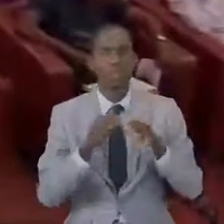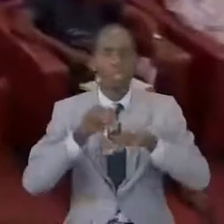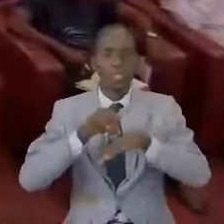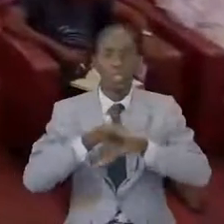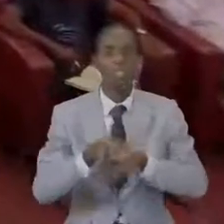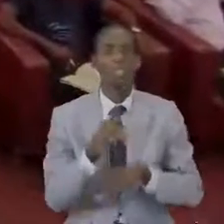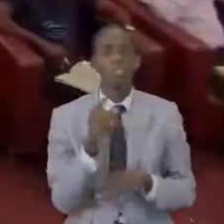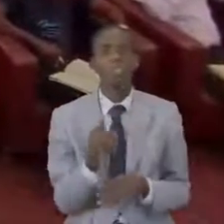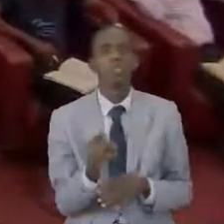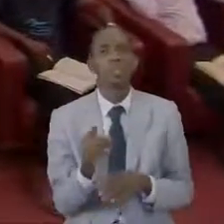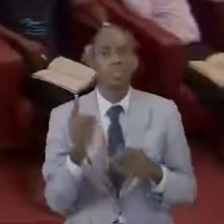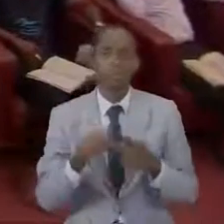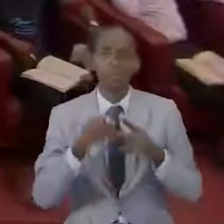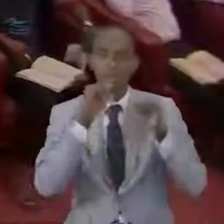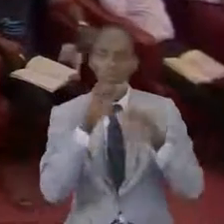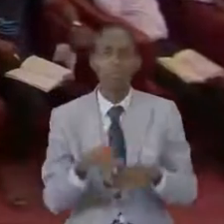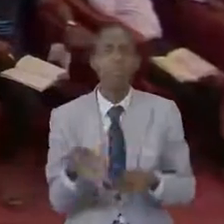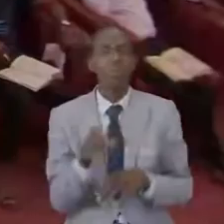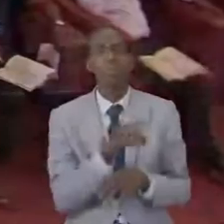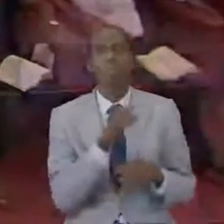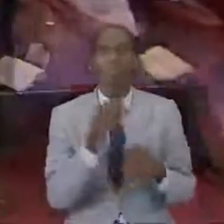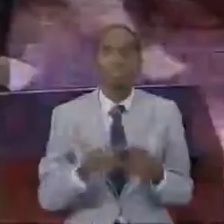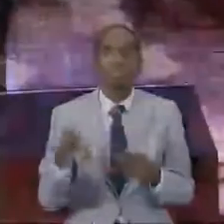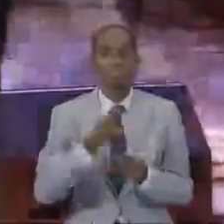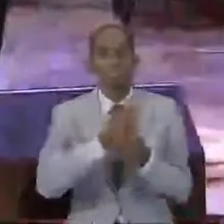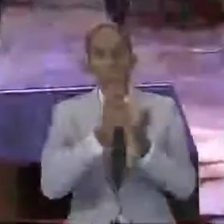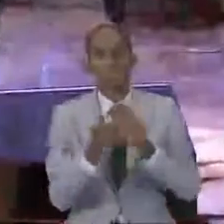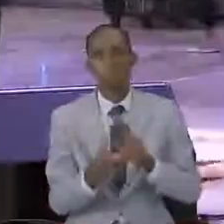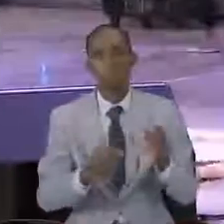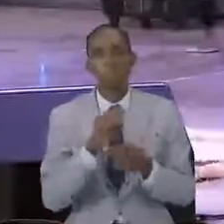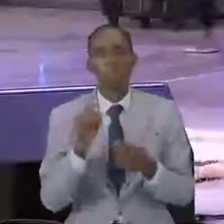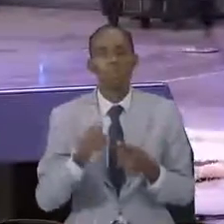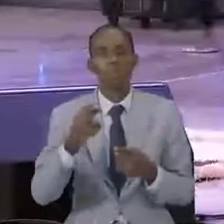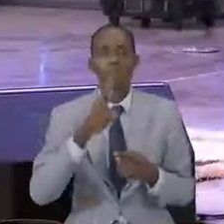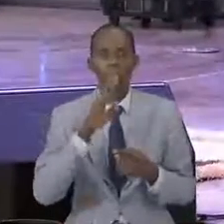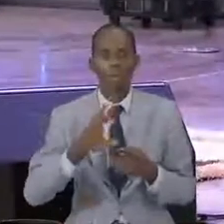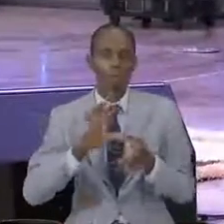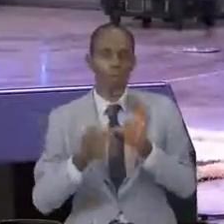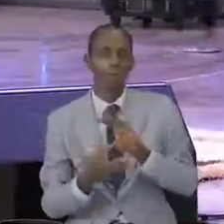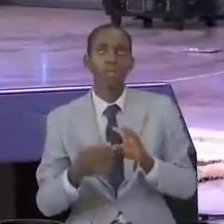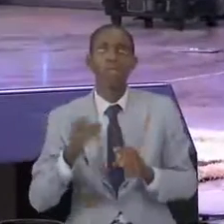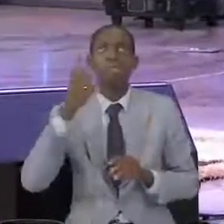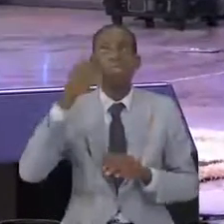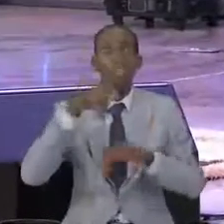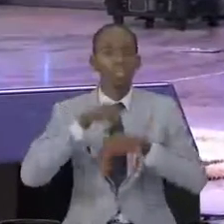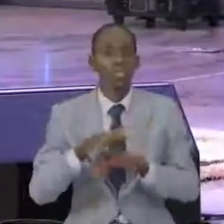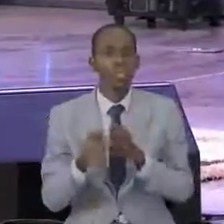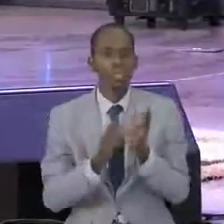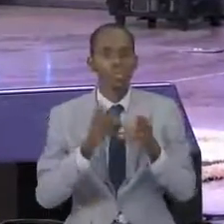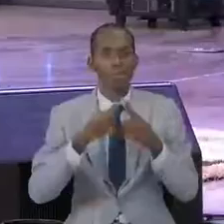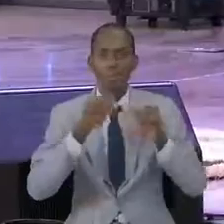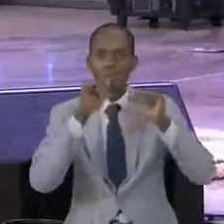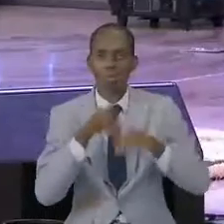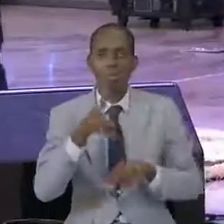là envoyer pour vous bénir lorsque vous vous répondez lorsque vous êtes converti et vous envoie Jésus pour